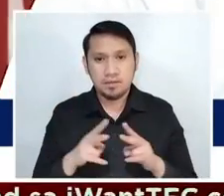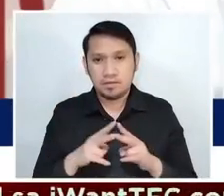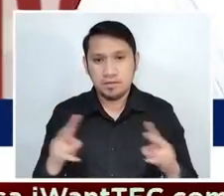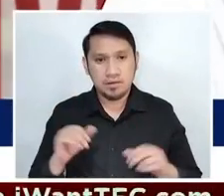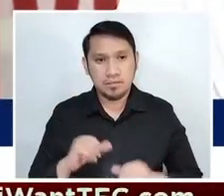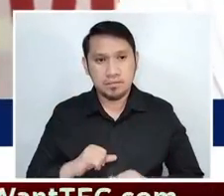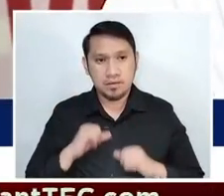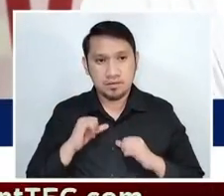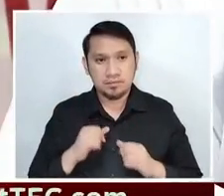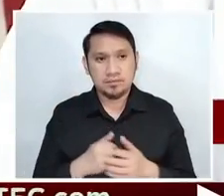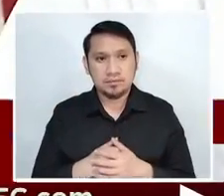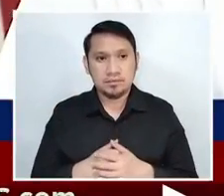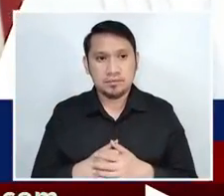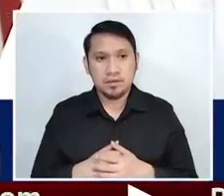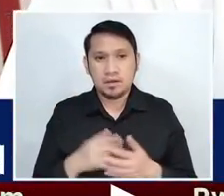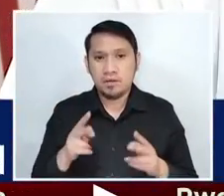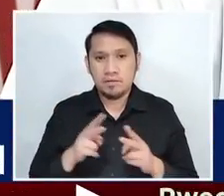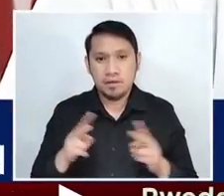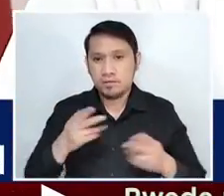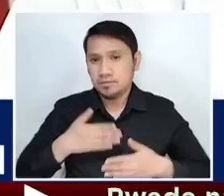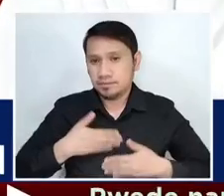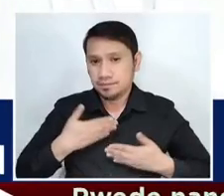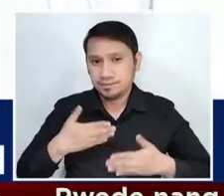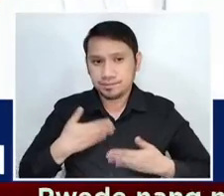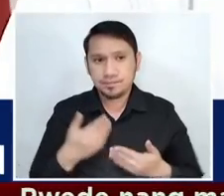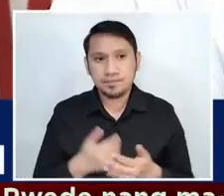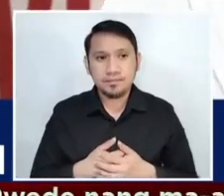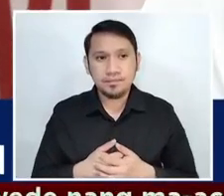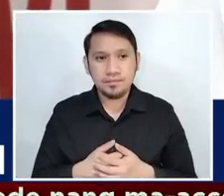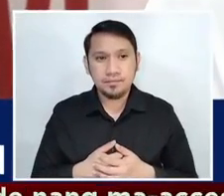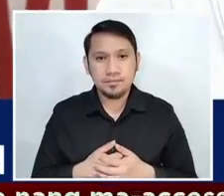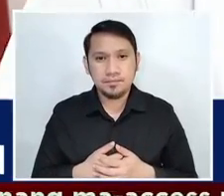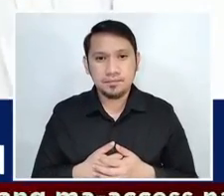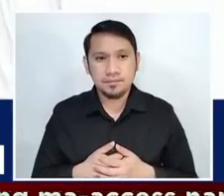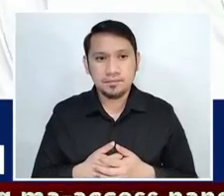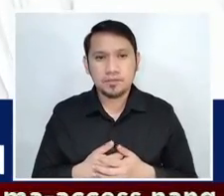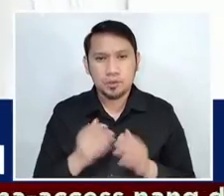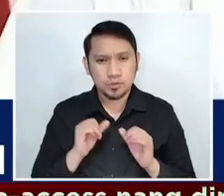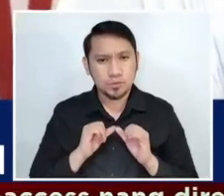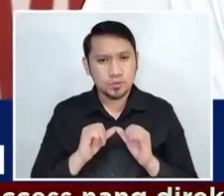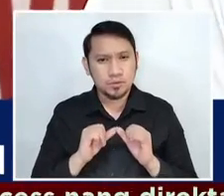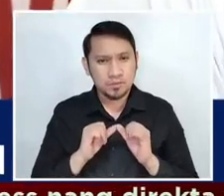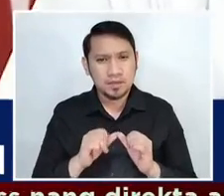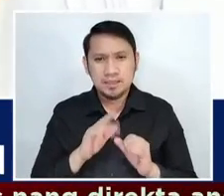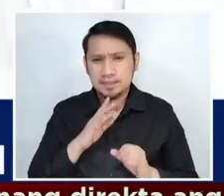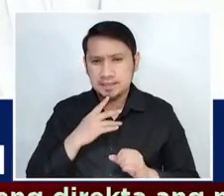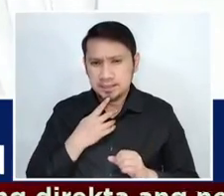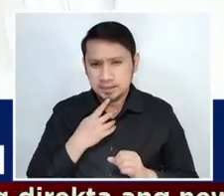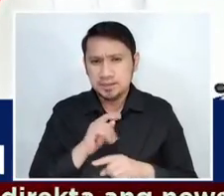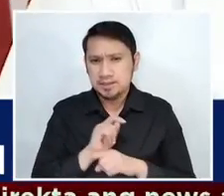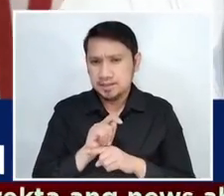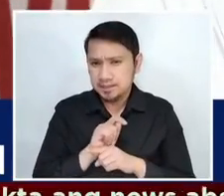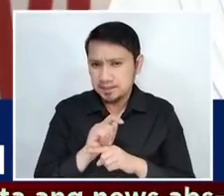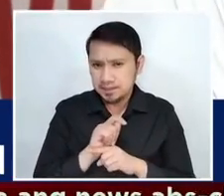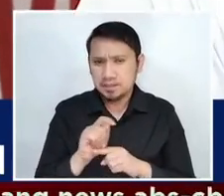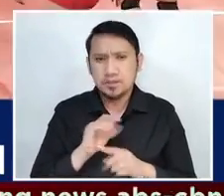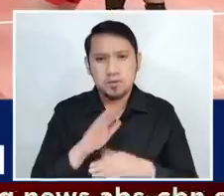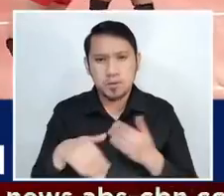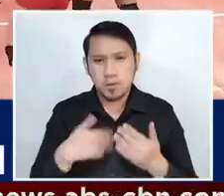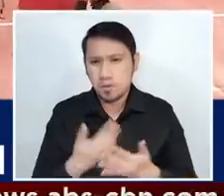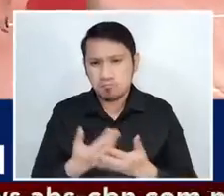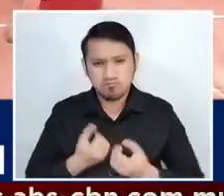kasi Hindi talaga biro yung pinagdaanan namin na tuloy-tuloy yung mga laro namin sa PVL, binhost namin lahat doon. And